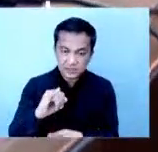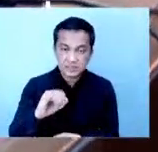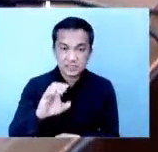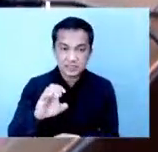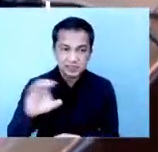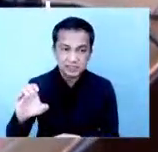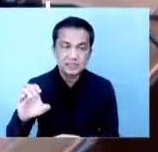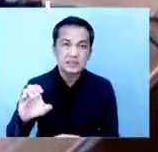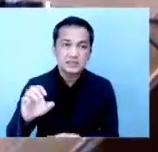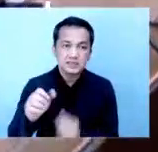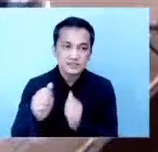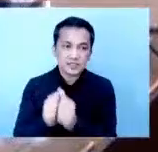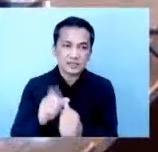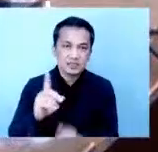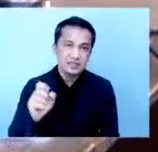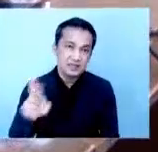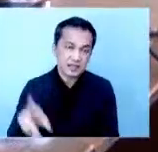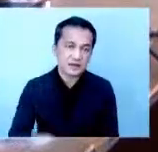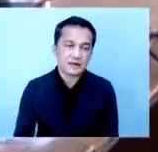DNR.